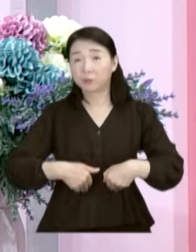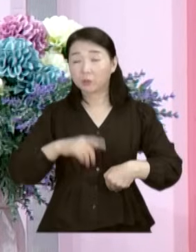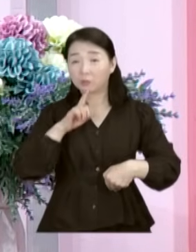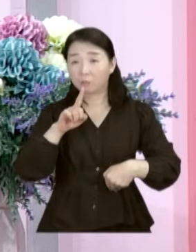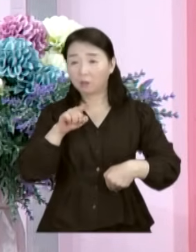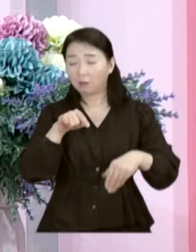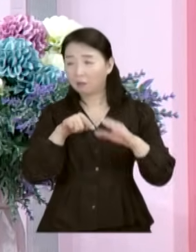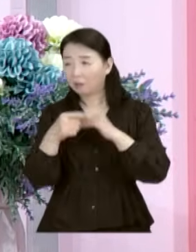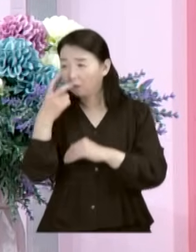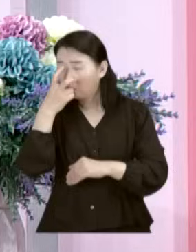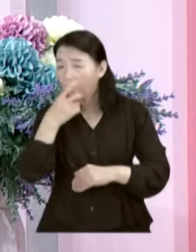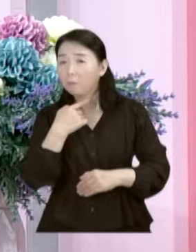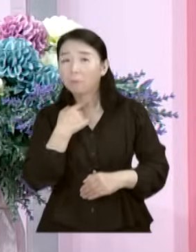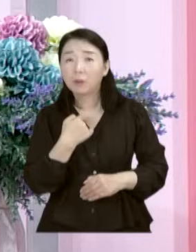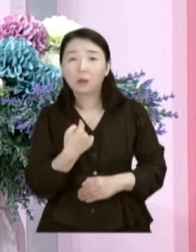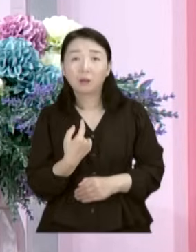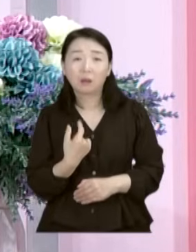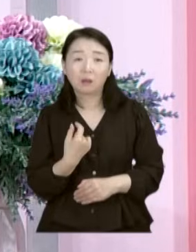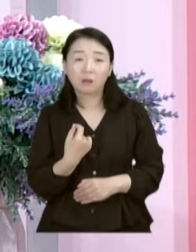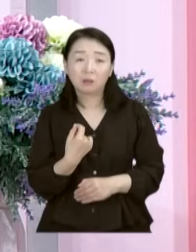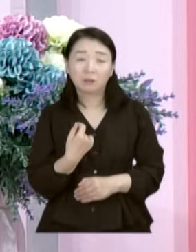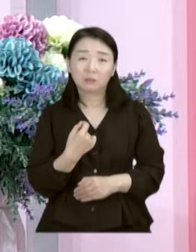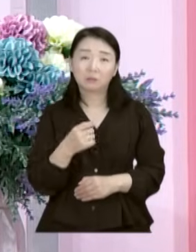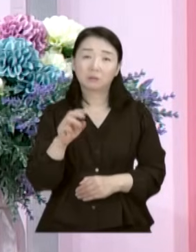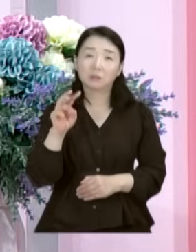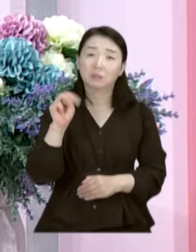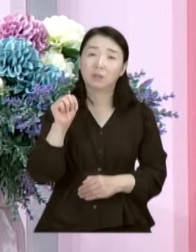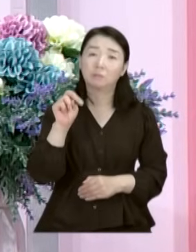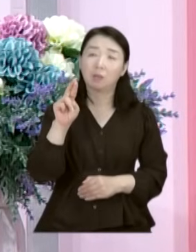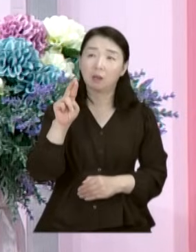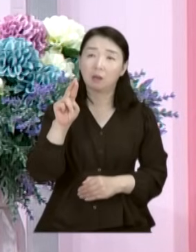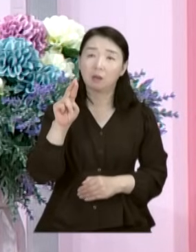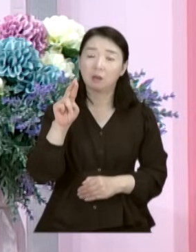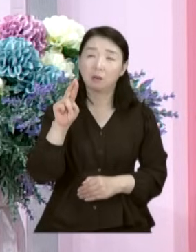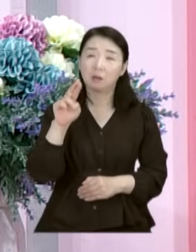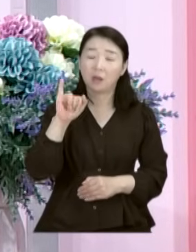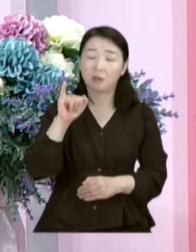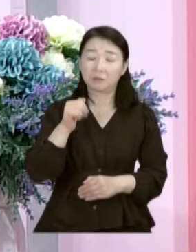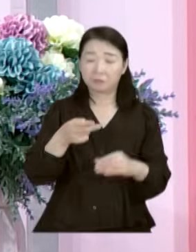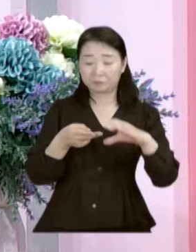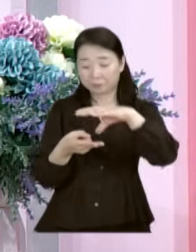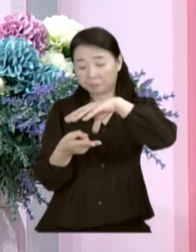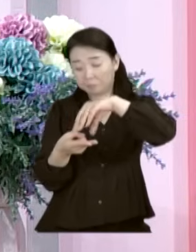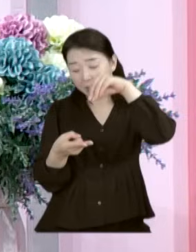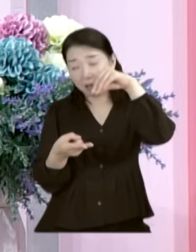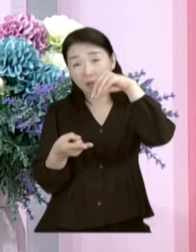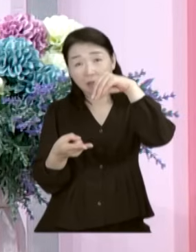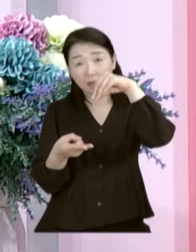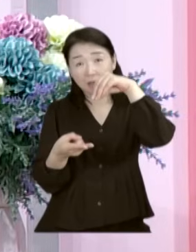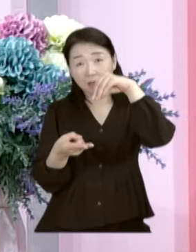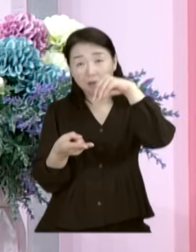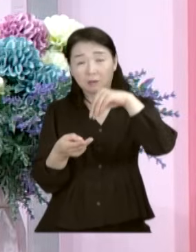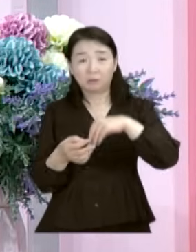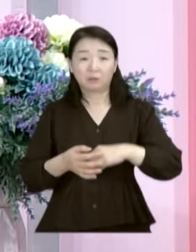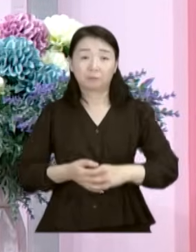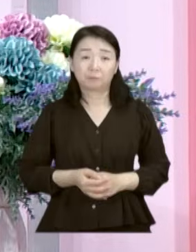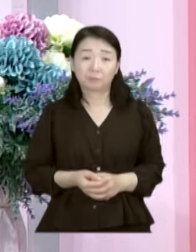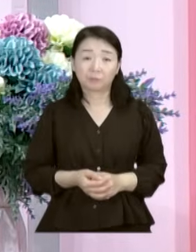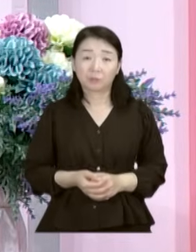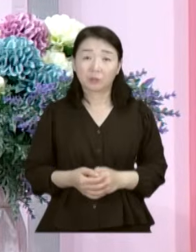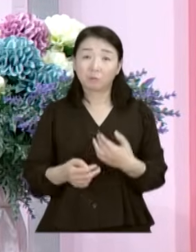해서 정밀 검진을 했는데 내 MRI 찍었는데 이제